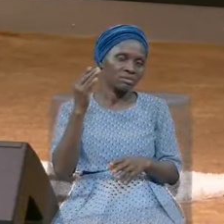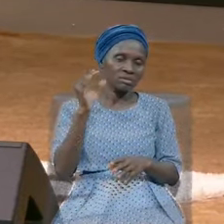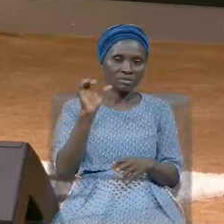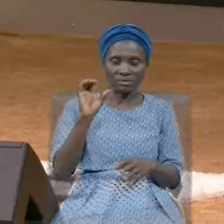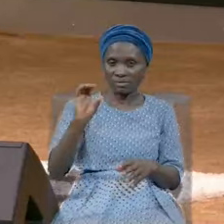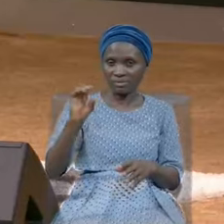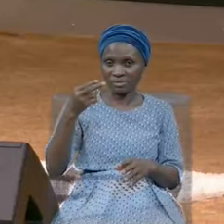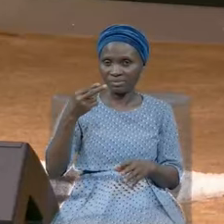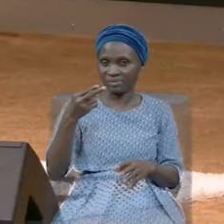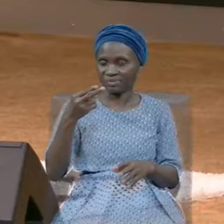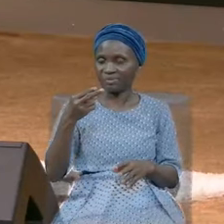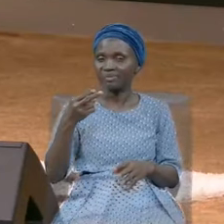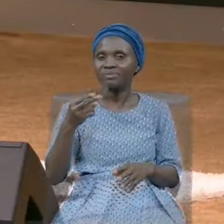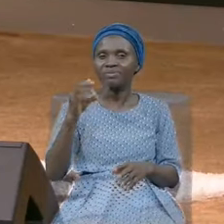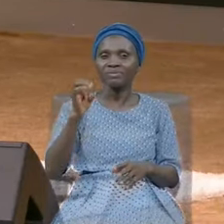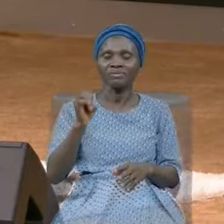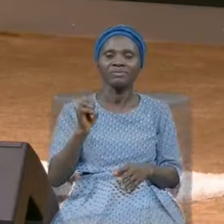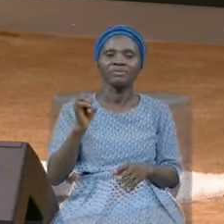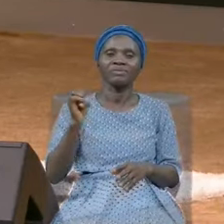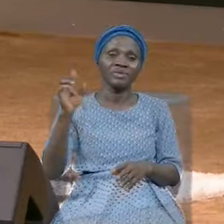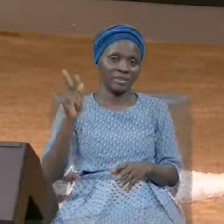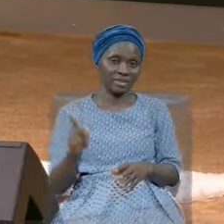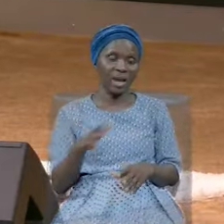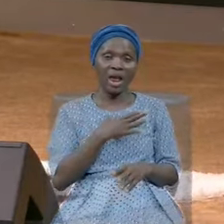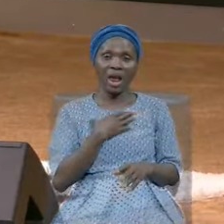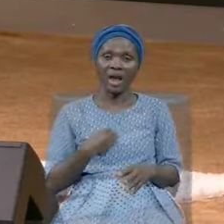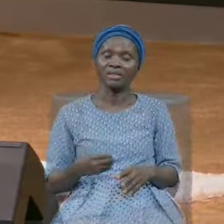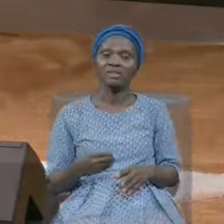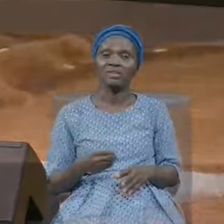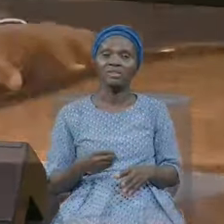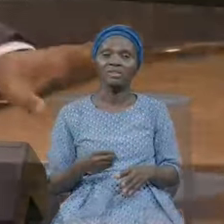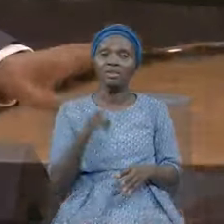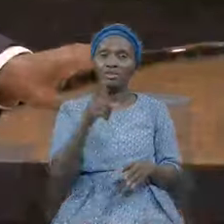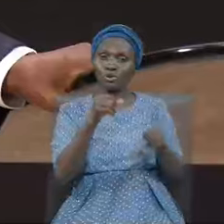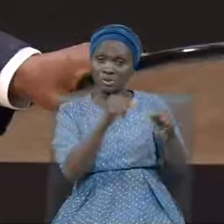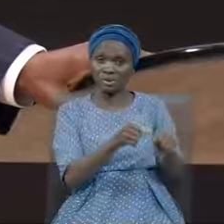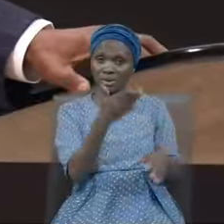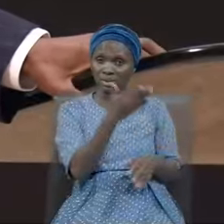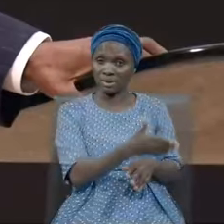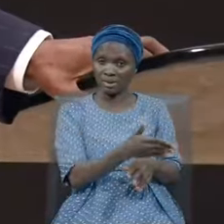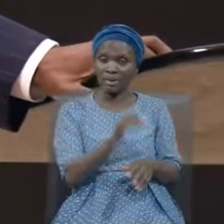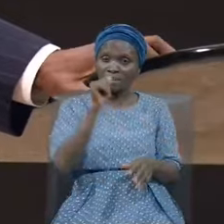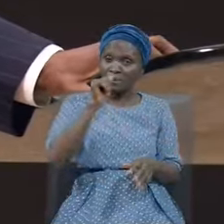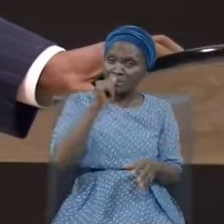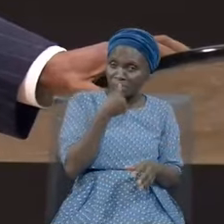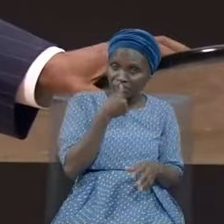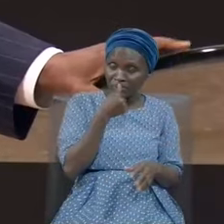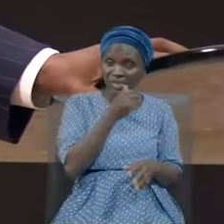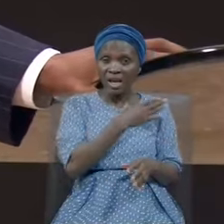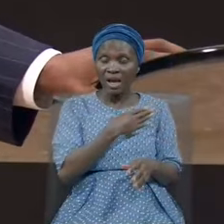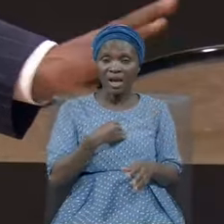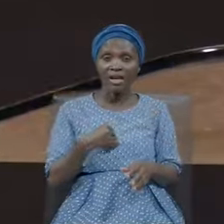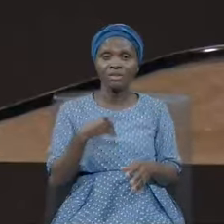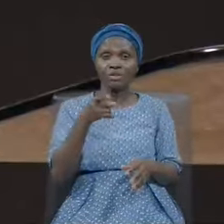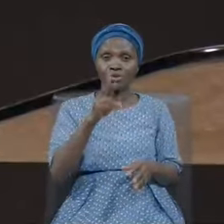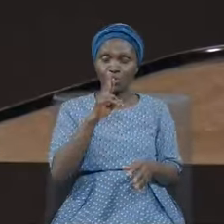vous ne vous bagarrez pas avec la personne. C'est normal, c'est la vie chrétienne normale. Vous restez là-bas et vous allez encore aider. Vous allez